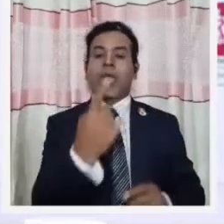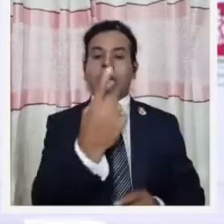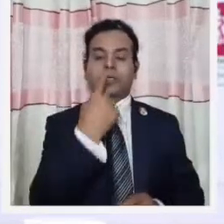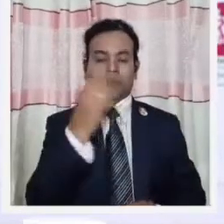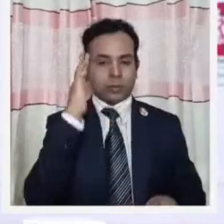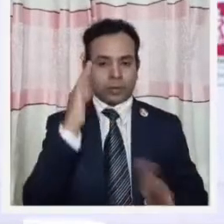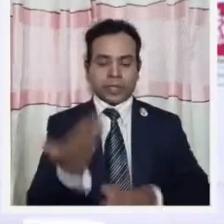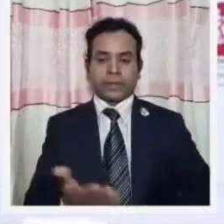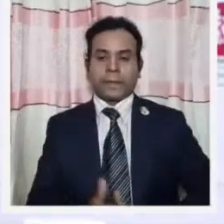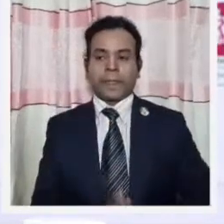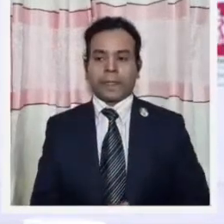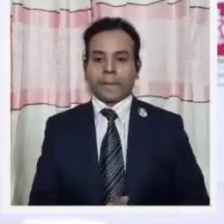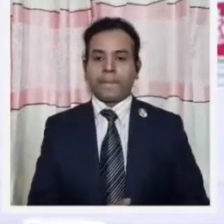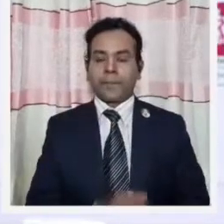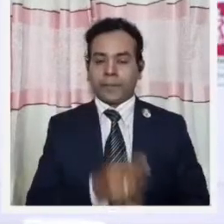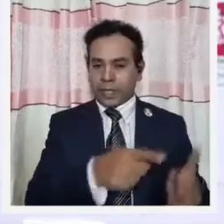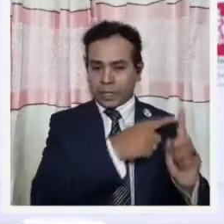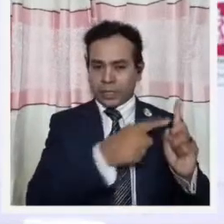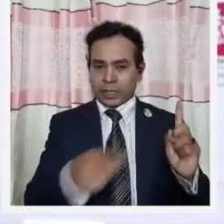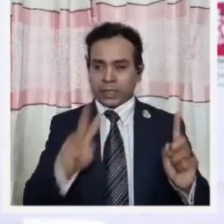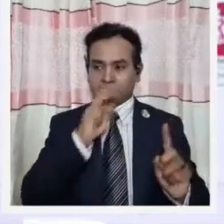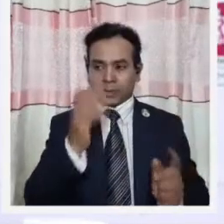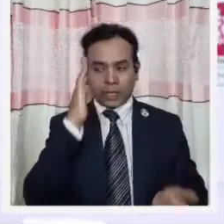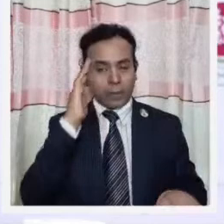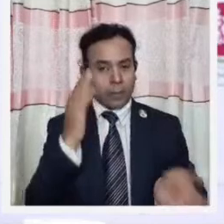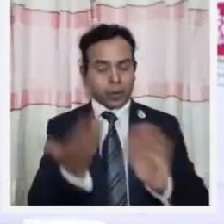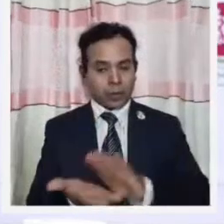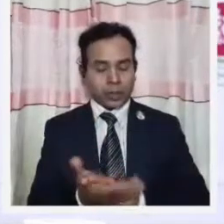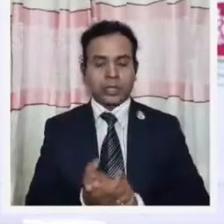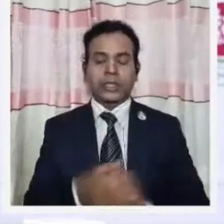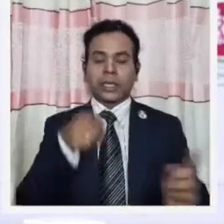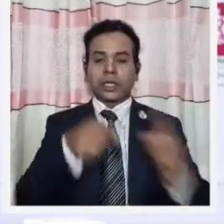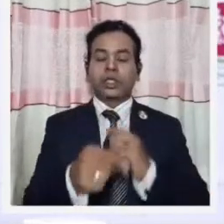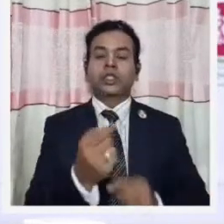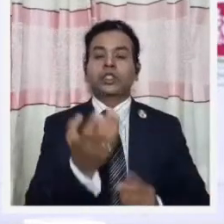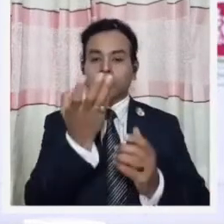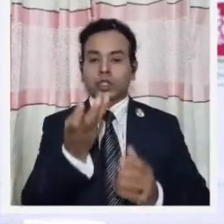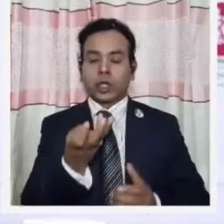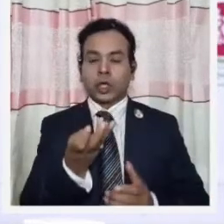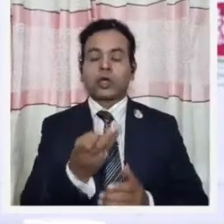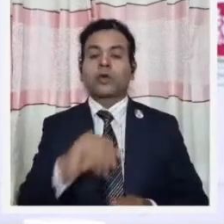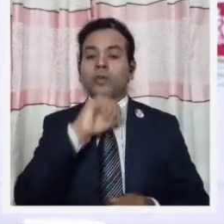একাত্তর থেকে আশি চারজন এবং একাশি থেকে নব্বই বছর বয়সের একজন।